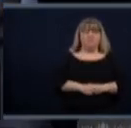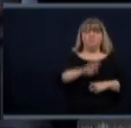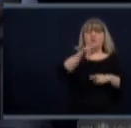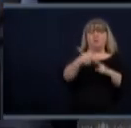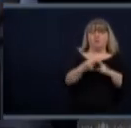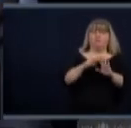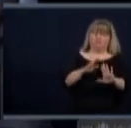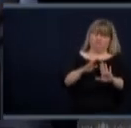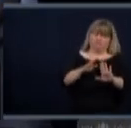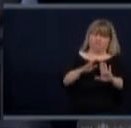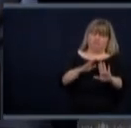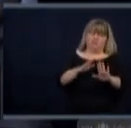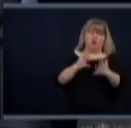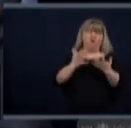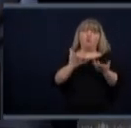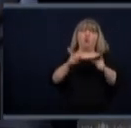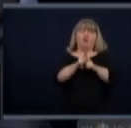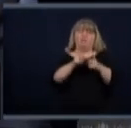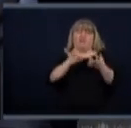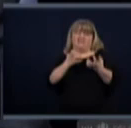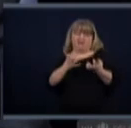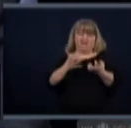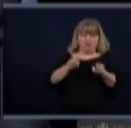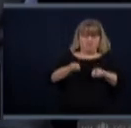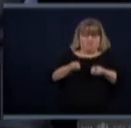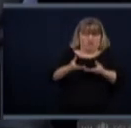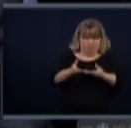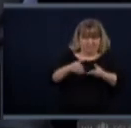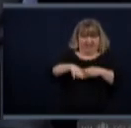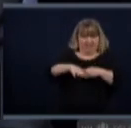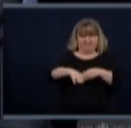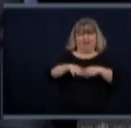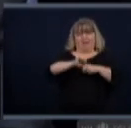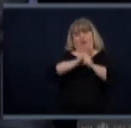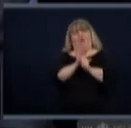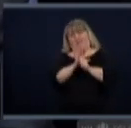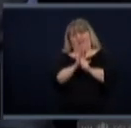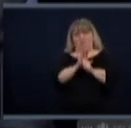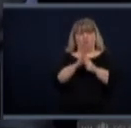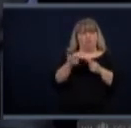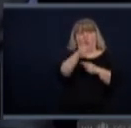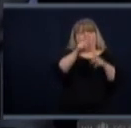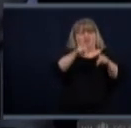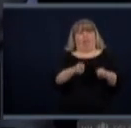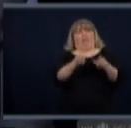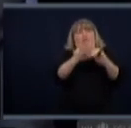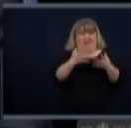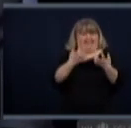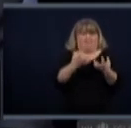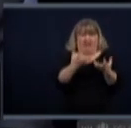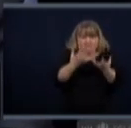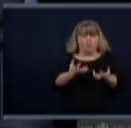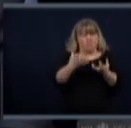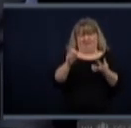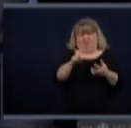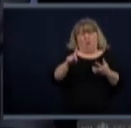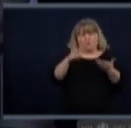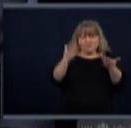de faire exprès pour qu'un enfant ou quelqu'un est la COVID-19. Donc, tout ce qu'on est capable de